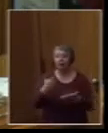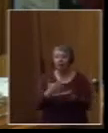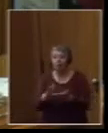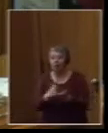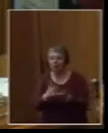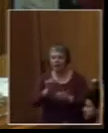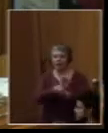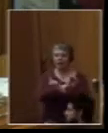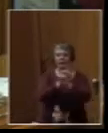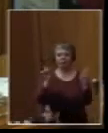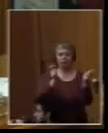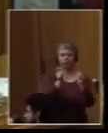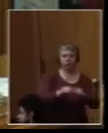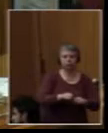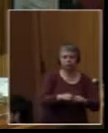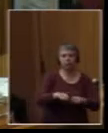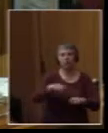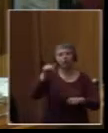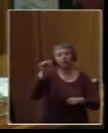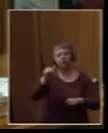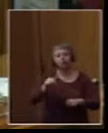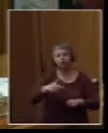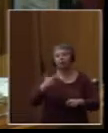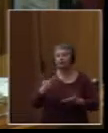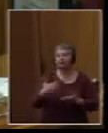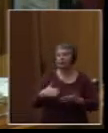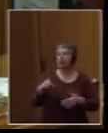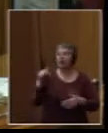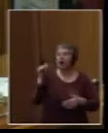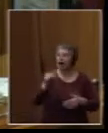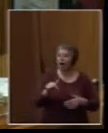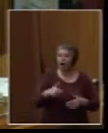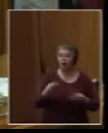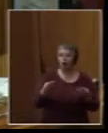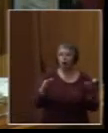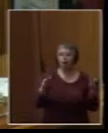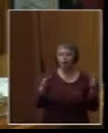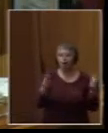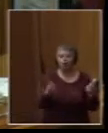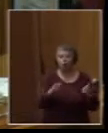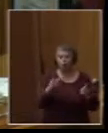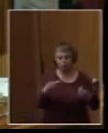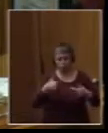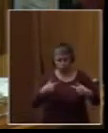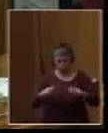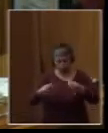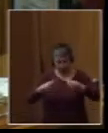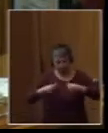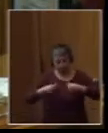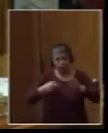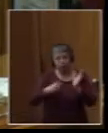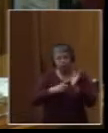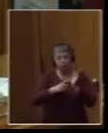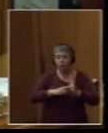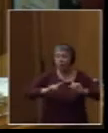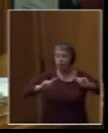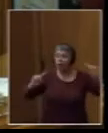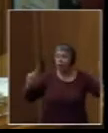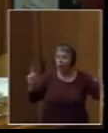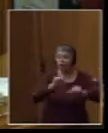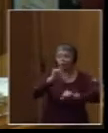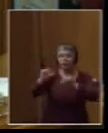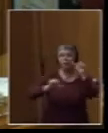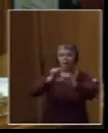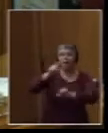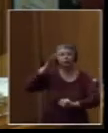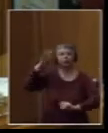και ανισοτήτων που προβάλλουν ένα άλλο τρόπο συναντήληψης και συνυπευθυνότητας, μια στάση και φιλοσοφία ζωής που